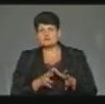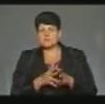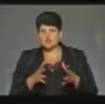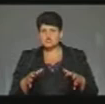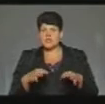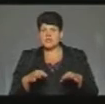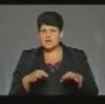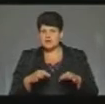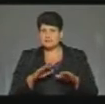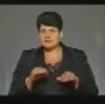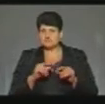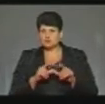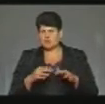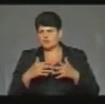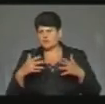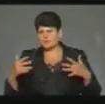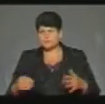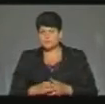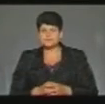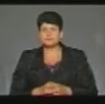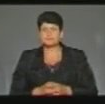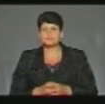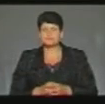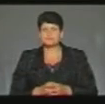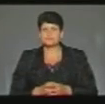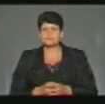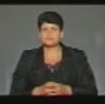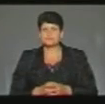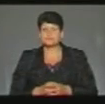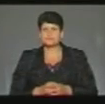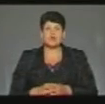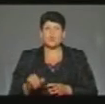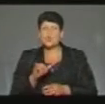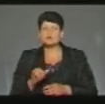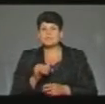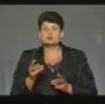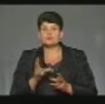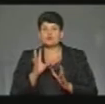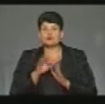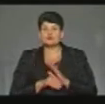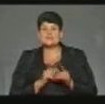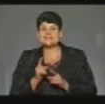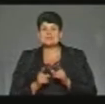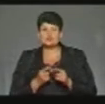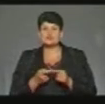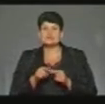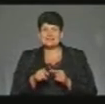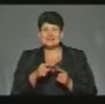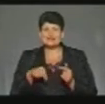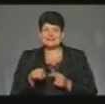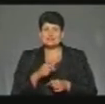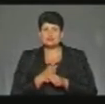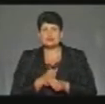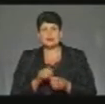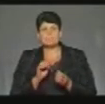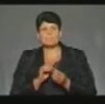транспорту, діти до школи і так далі. Власне, куди потрібно вносити зміни, щоб це кільце зробити постійним? Чи